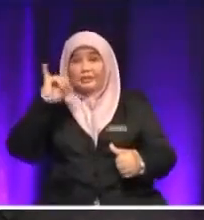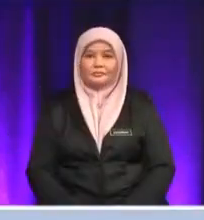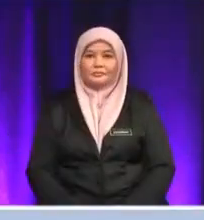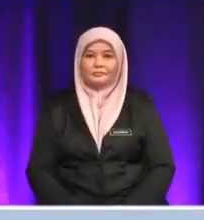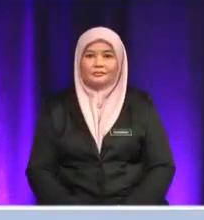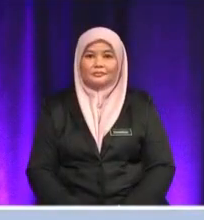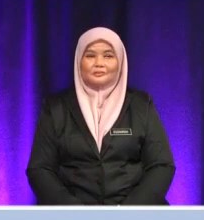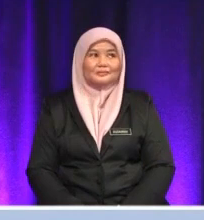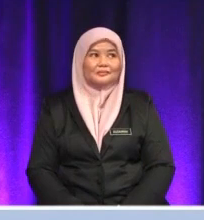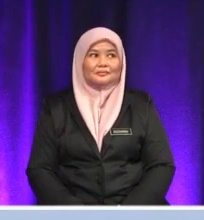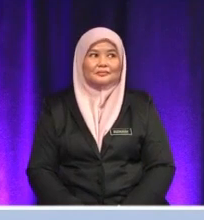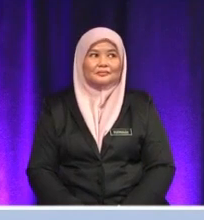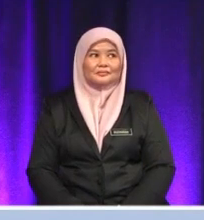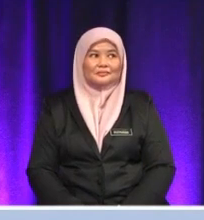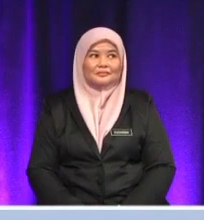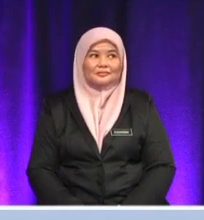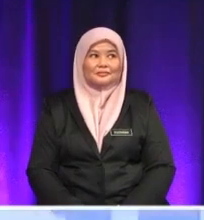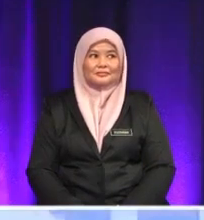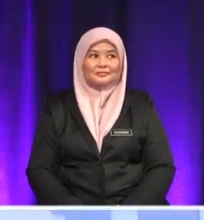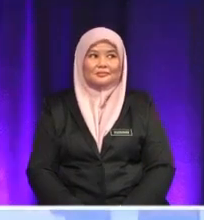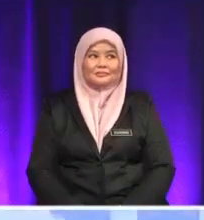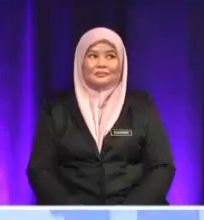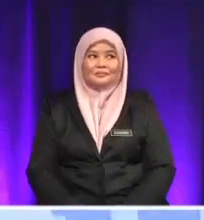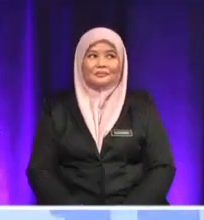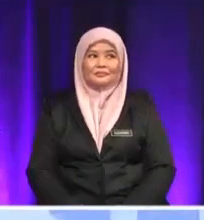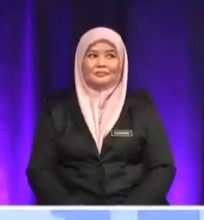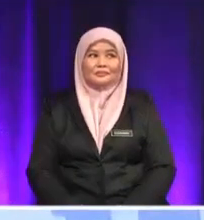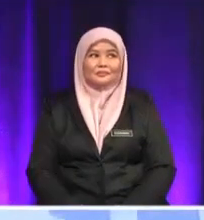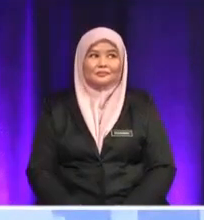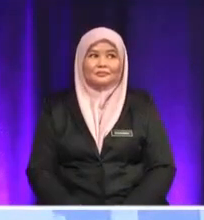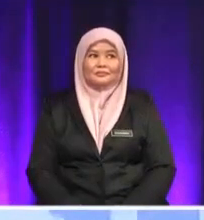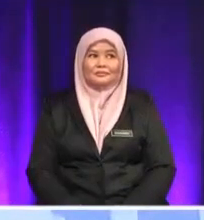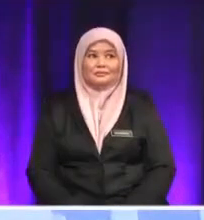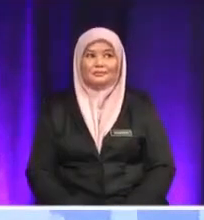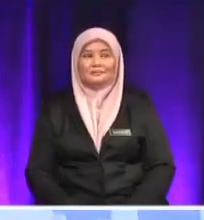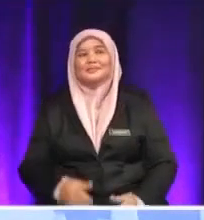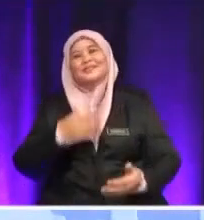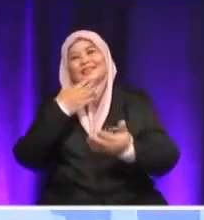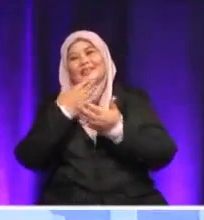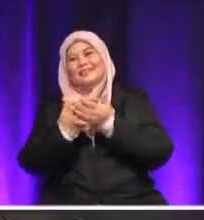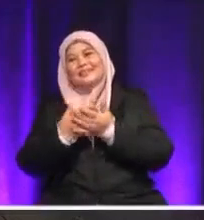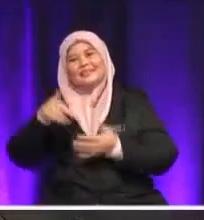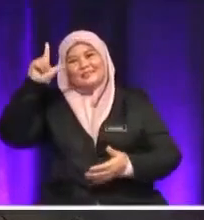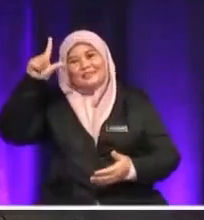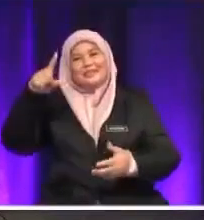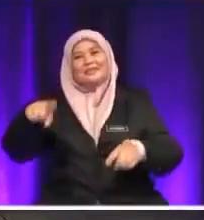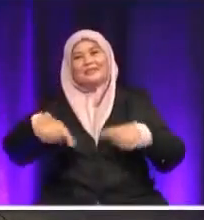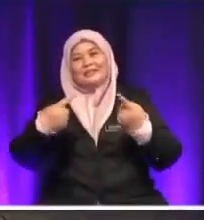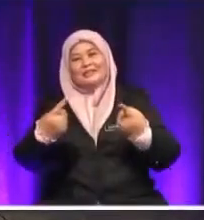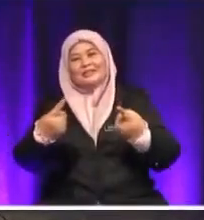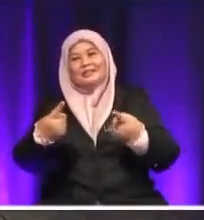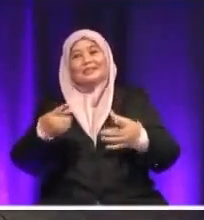ini. Baik, Ustaz. Jadi, Ustaz, jom kita ke situasi seterusnya, Ustaz. Okey, terima kasih, hakim. Kita pergi ke